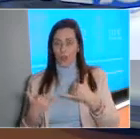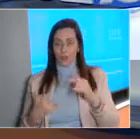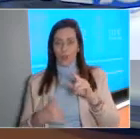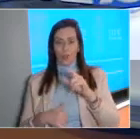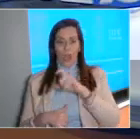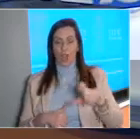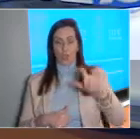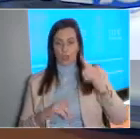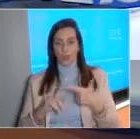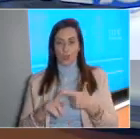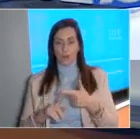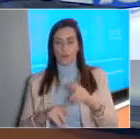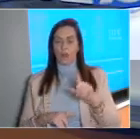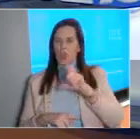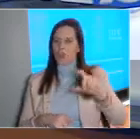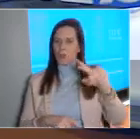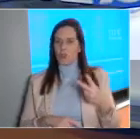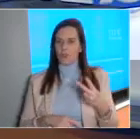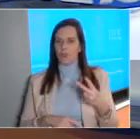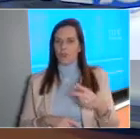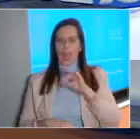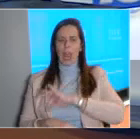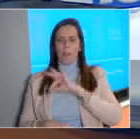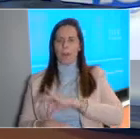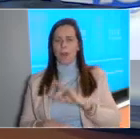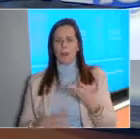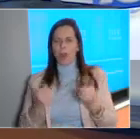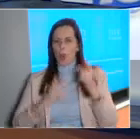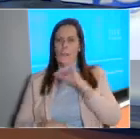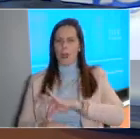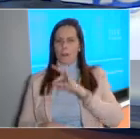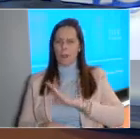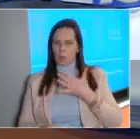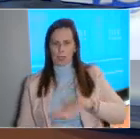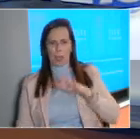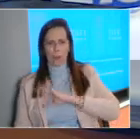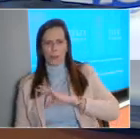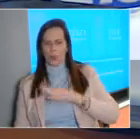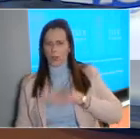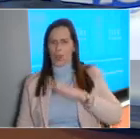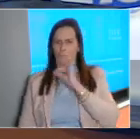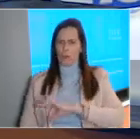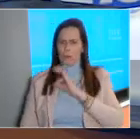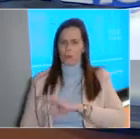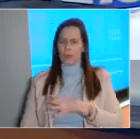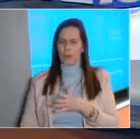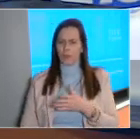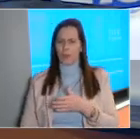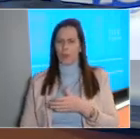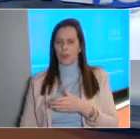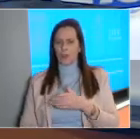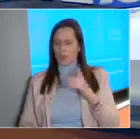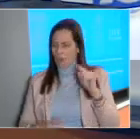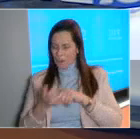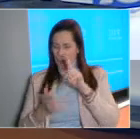לנאשם השני אחרי שהאשמתי את הליכוד? מי זה הנאשם השני? אביגדור ליברמן. מה נסגר עם אביגדור ליברמן? מה את רוצה עם אביגדור ליברמן? אני רוצה שאביגדור ליברמן, שגורר